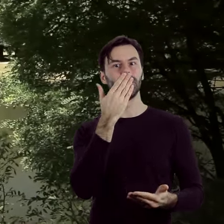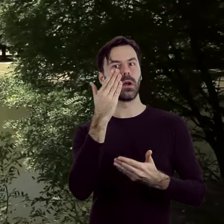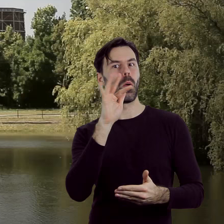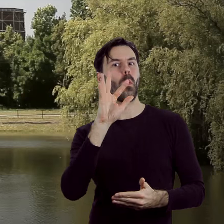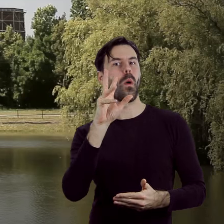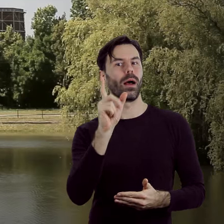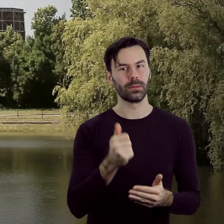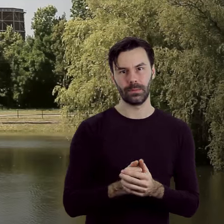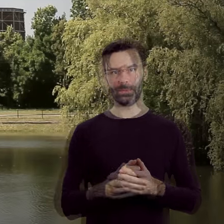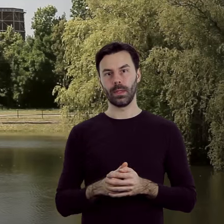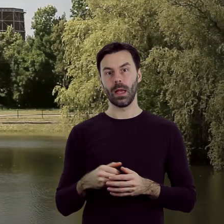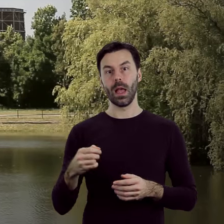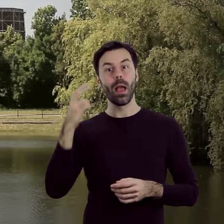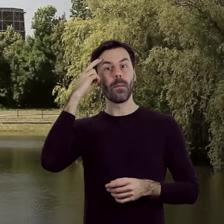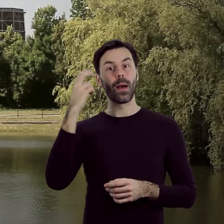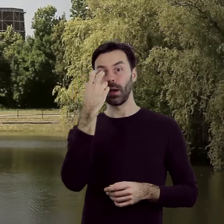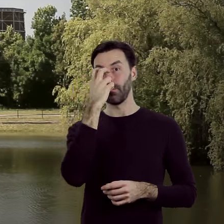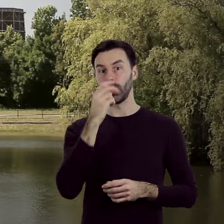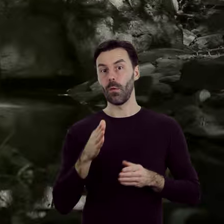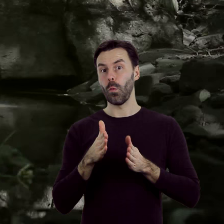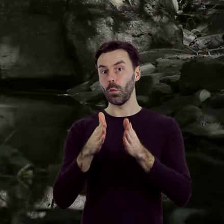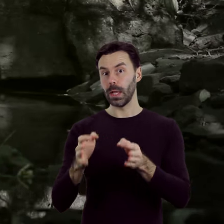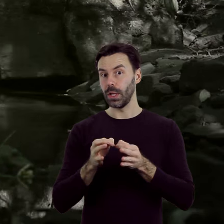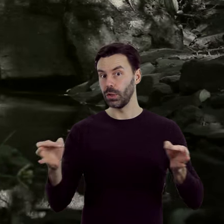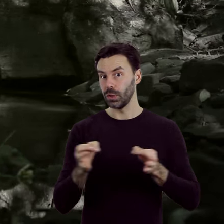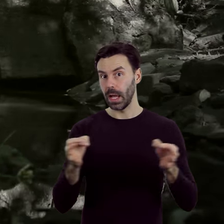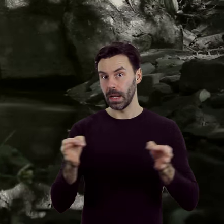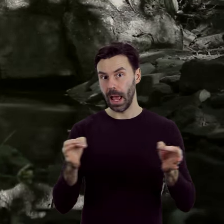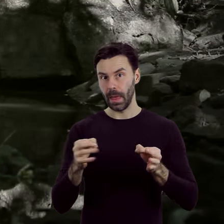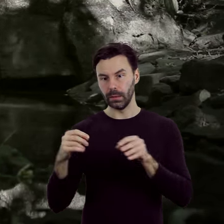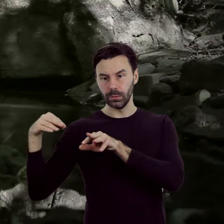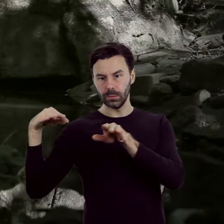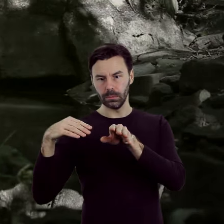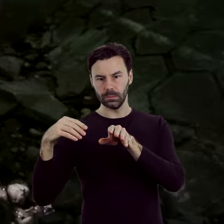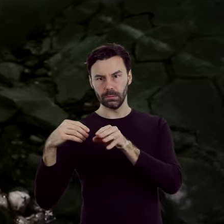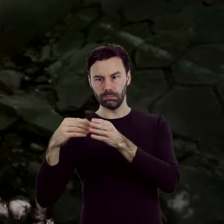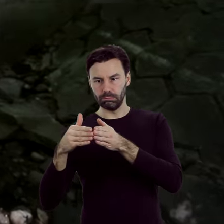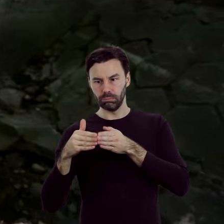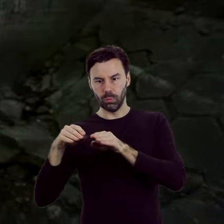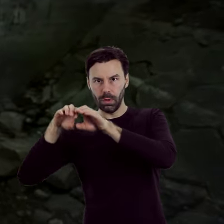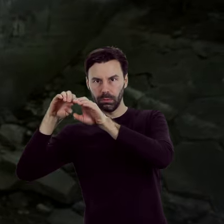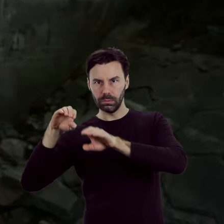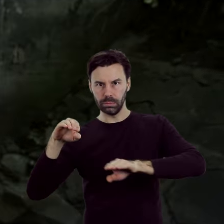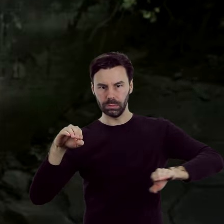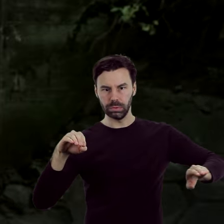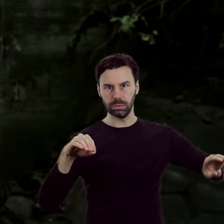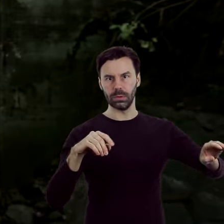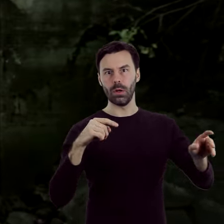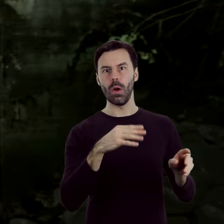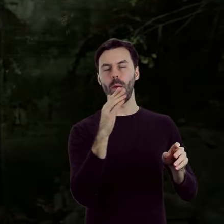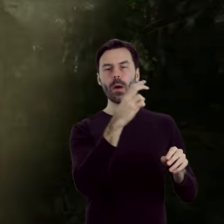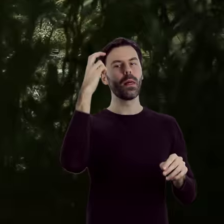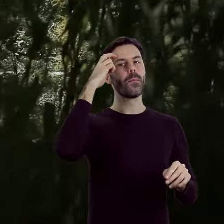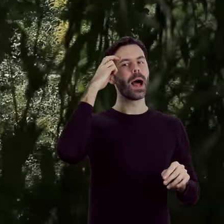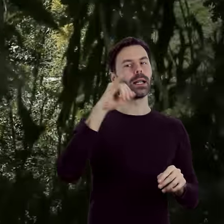kilku parków. Za stawem w Parku Widzewskim przy ulicy Niciarnianej koryto znika pod przemysłowym kompleksem